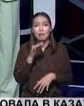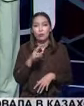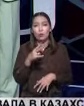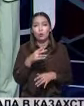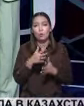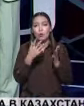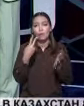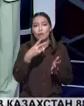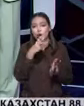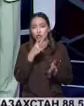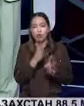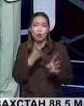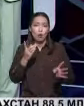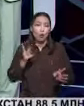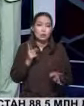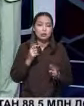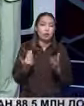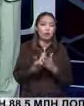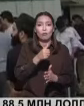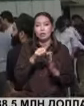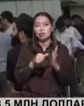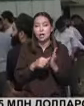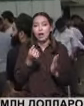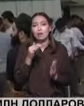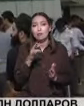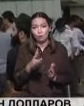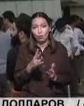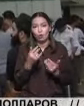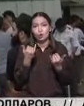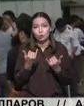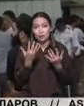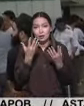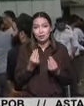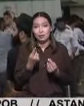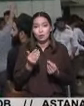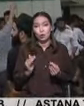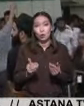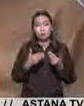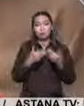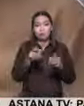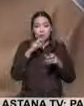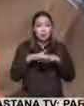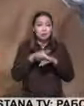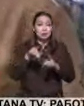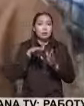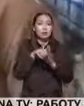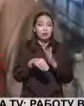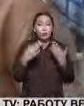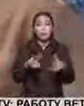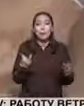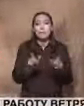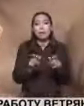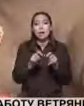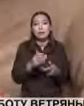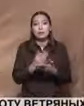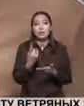часов простояли в очереди за новым iPhone 16. Сегодня, в день его коммерческого выпуска в стране, они вошли наконец-то в магазин. Один